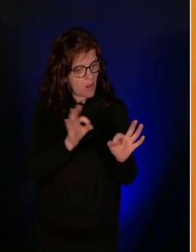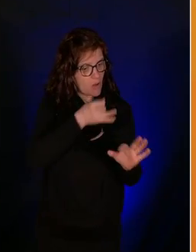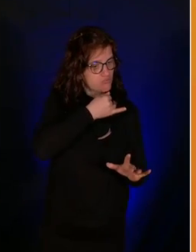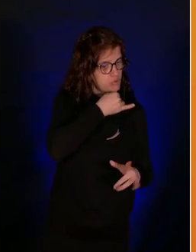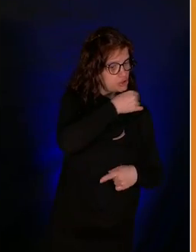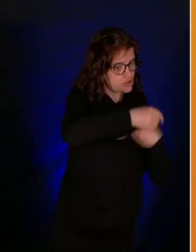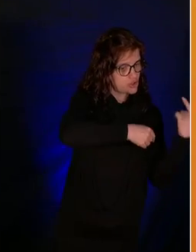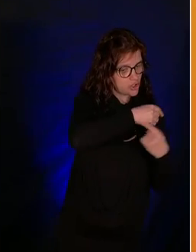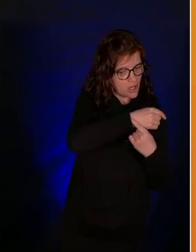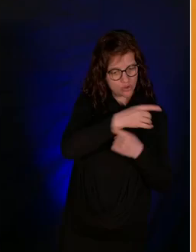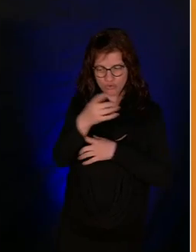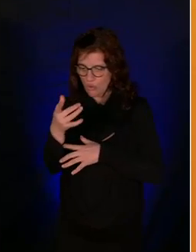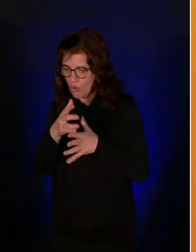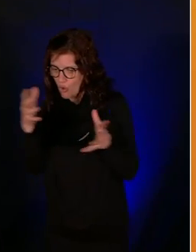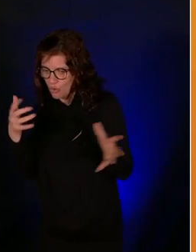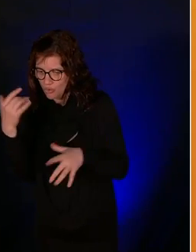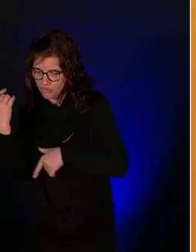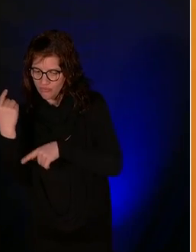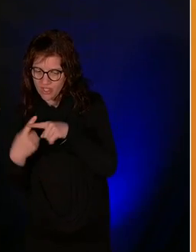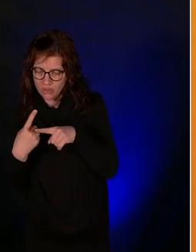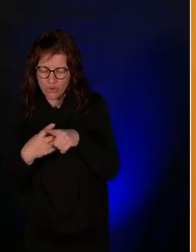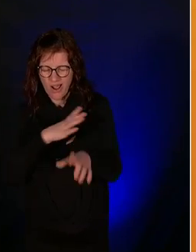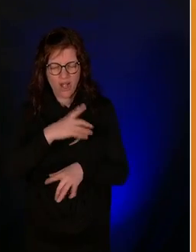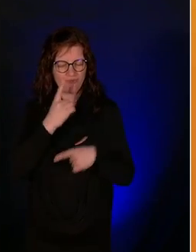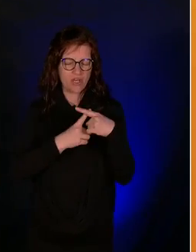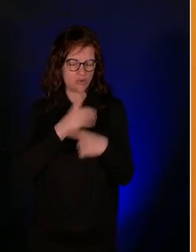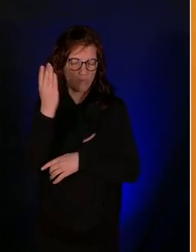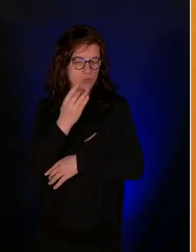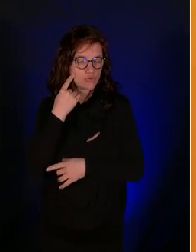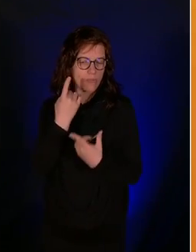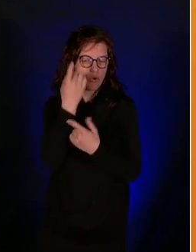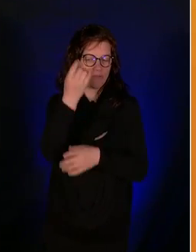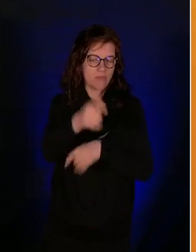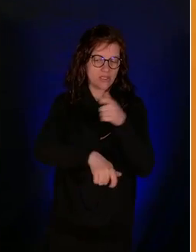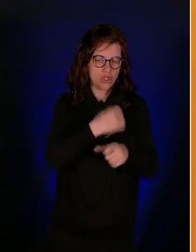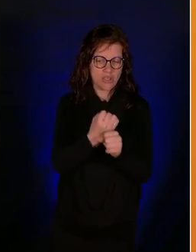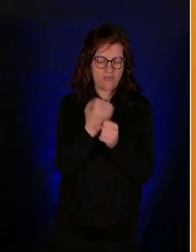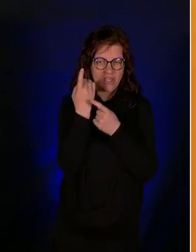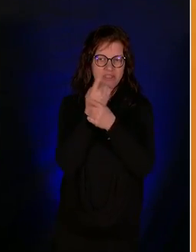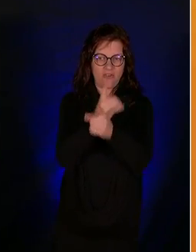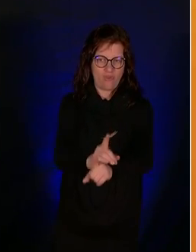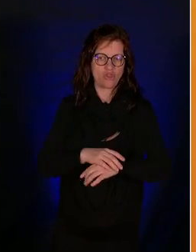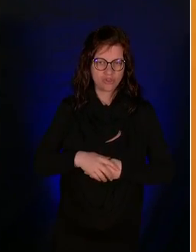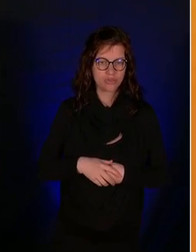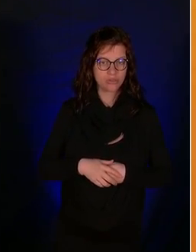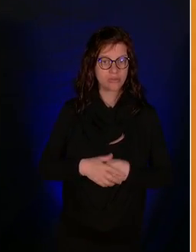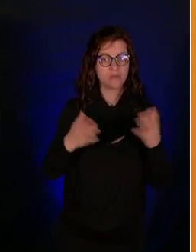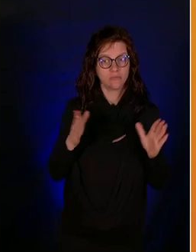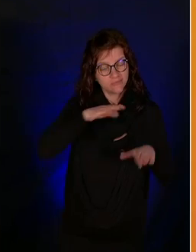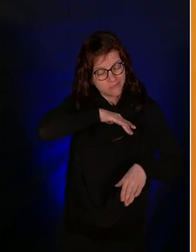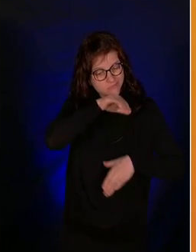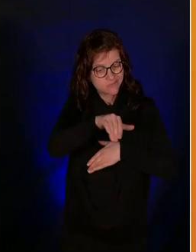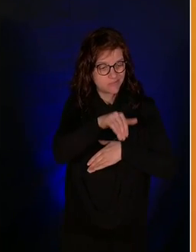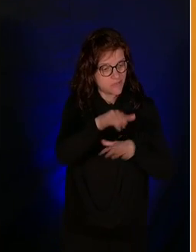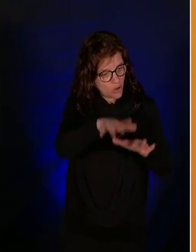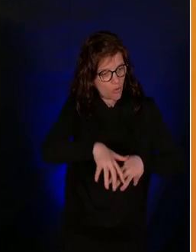a les fédérations qu'il faut pour défendre les travailleurs. » Alors j'en appelle à notre Congrès, qui n'est pas divisé comme j'ai pu l'entendre